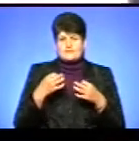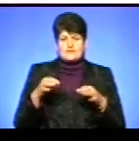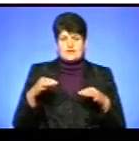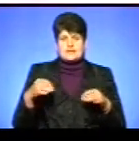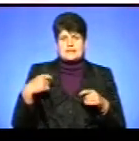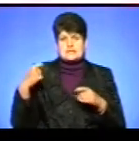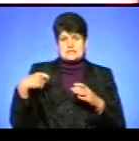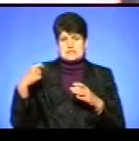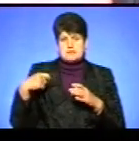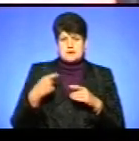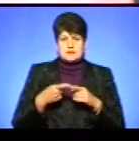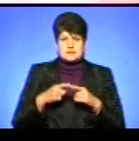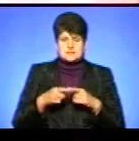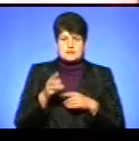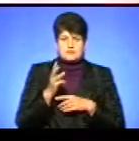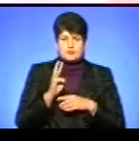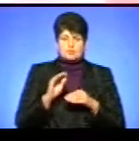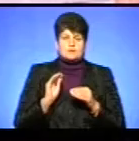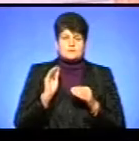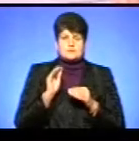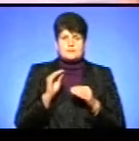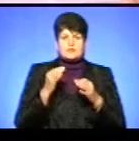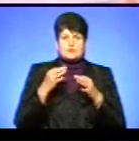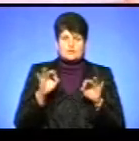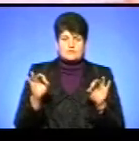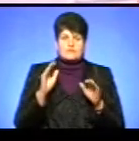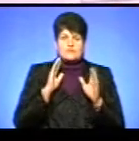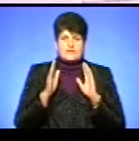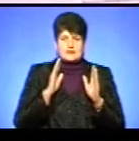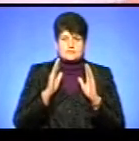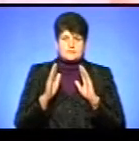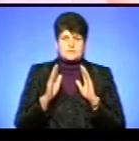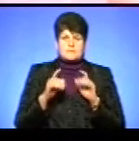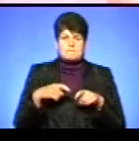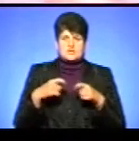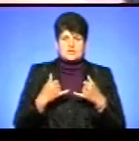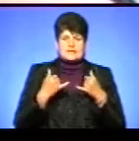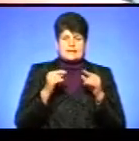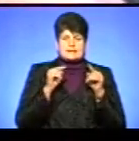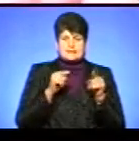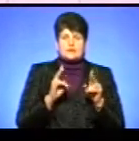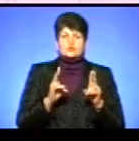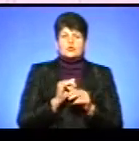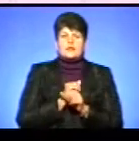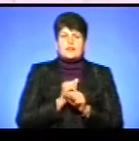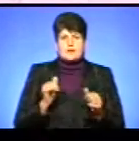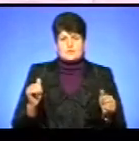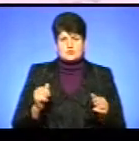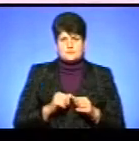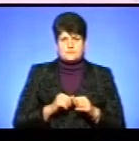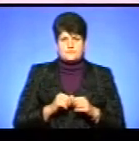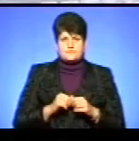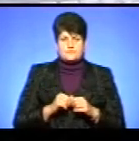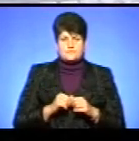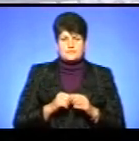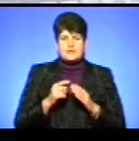знімає процес на відео. Згодом розміщає допис у соцмережі Facebook з хештегом «Біжи заради тих, хто не може». І ділимось з